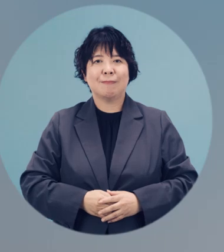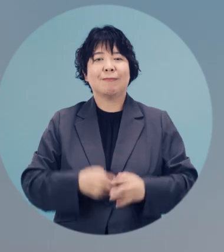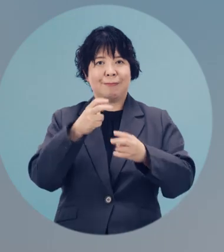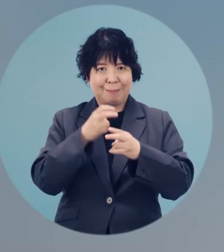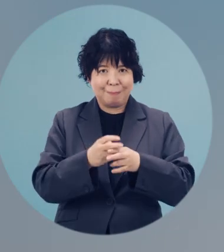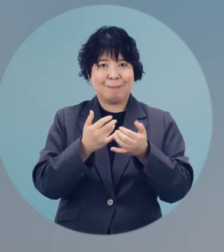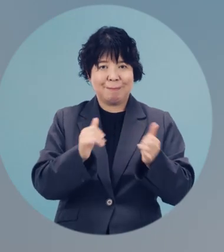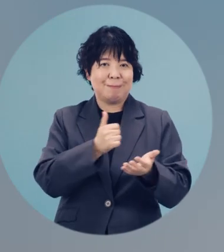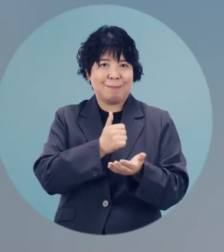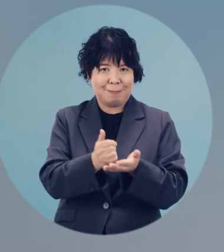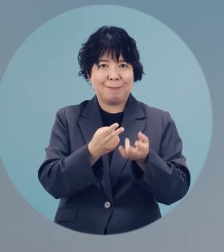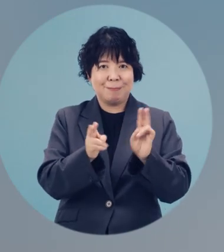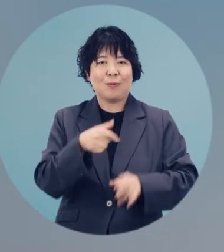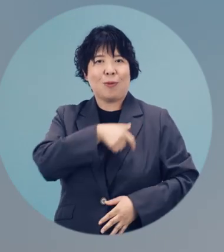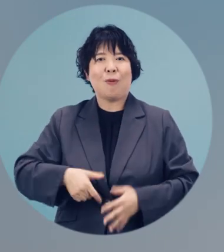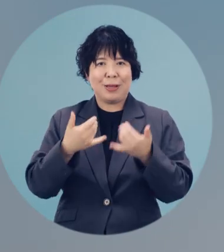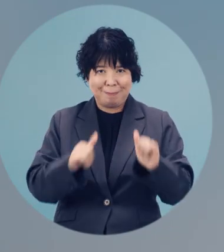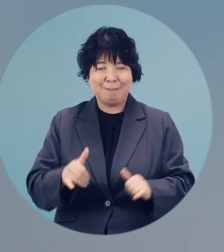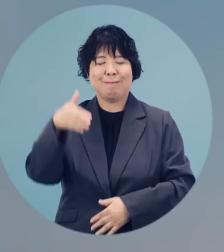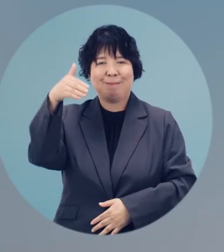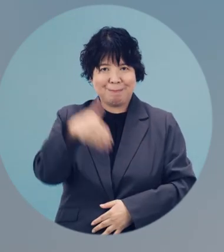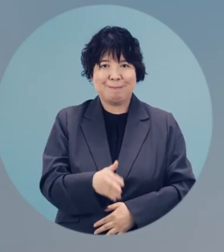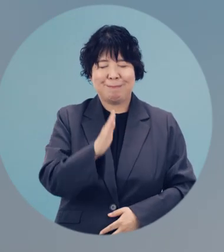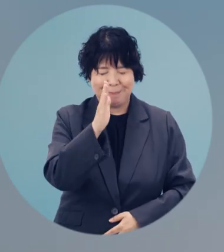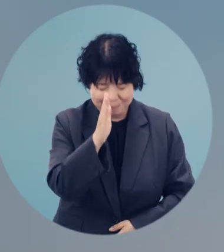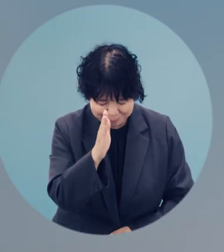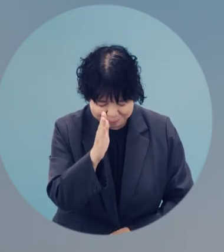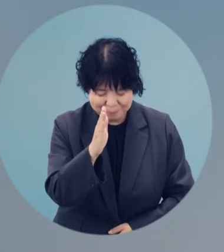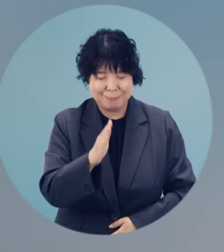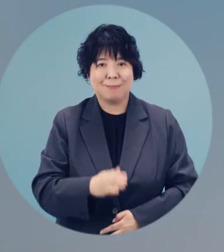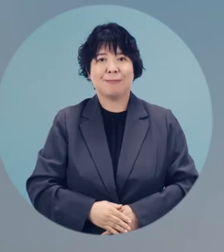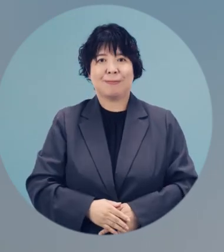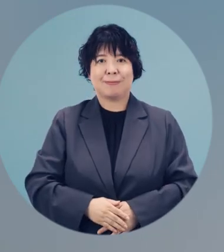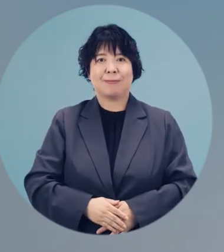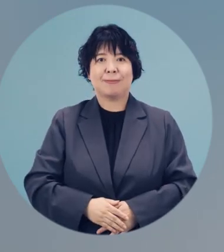皆様の地域の立憲民主党候補にぜひお力をお貸しください。